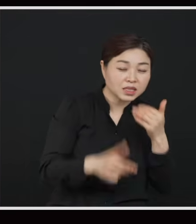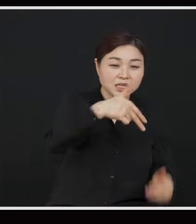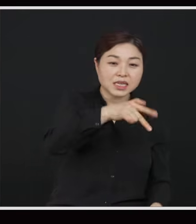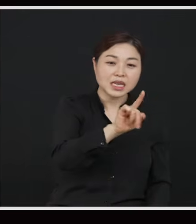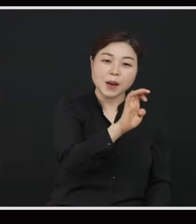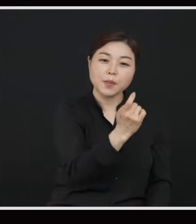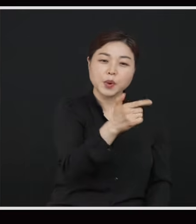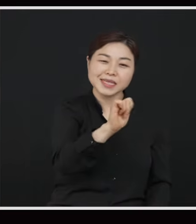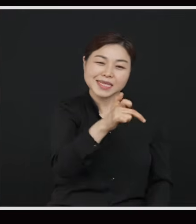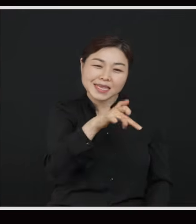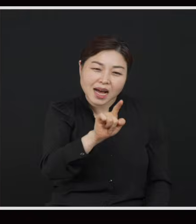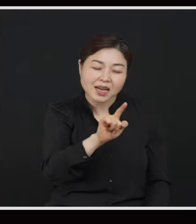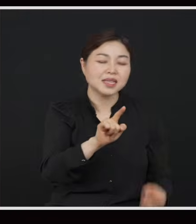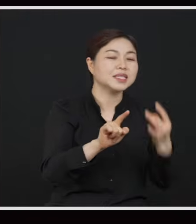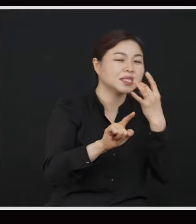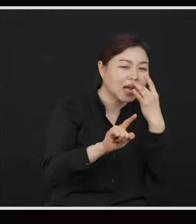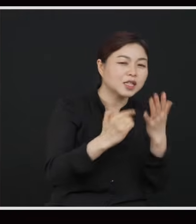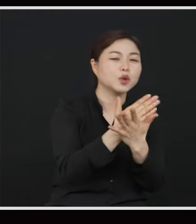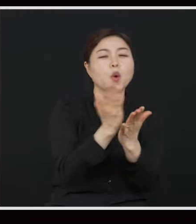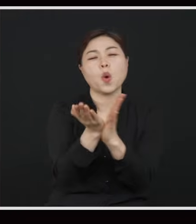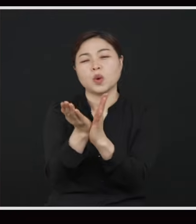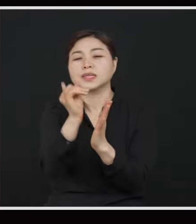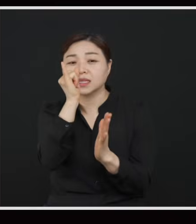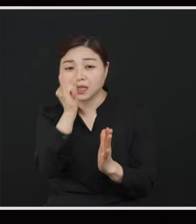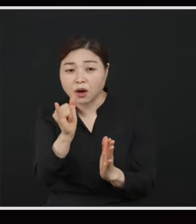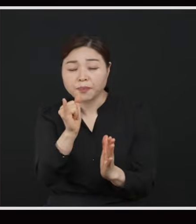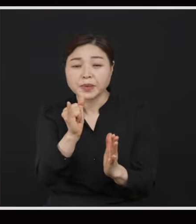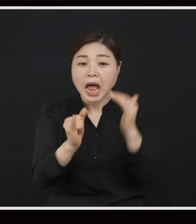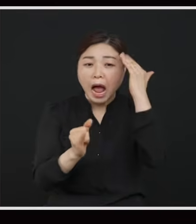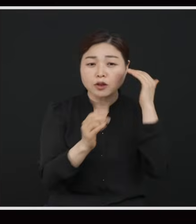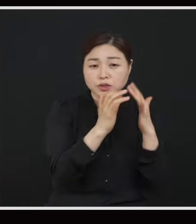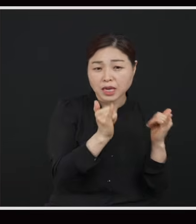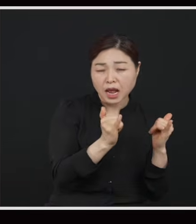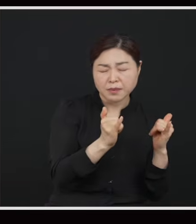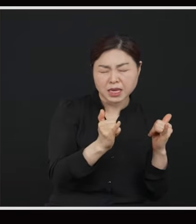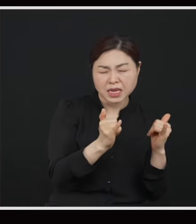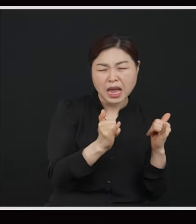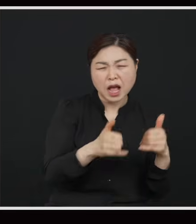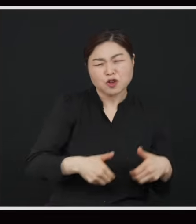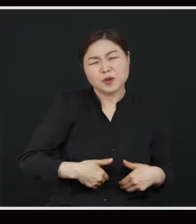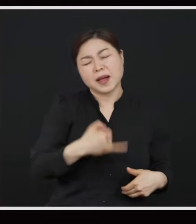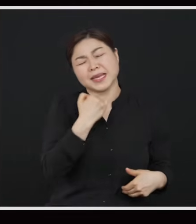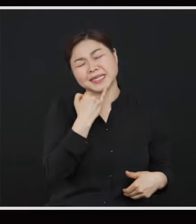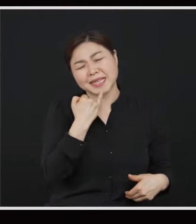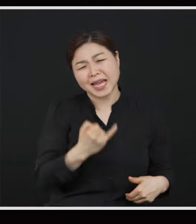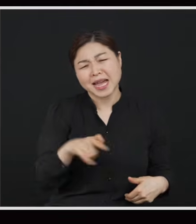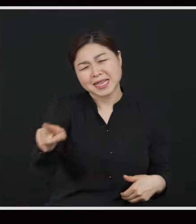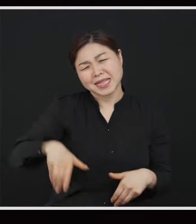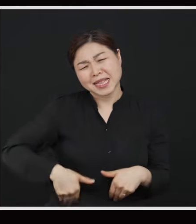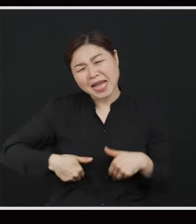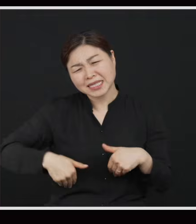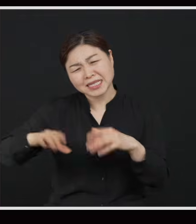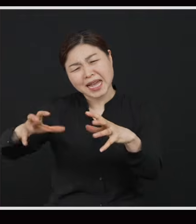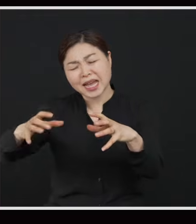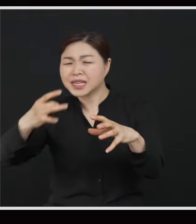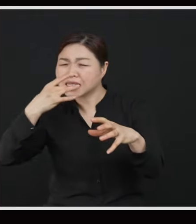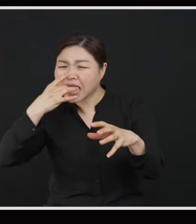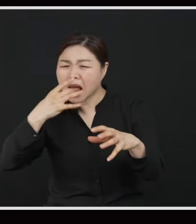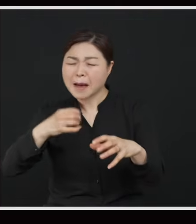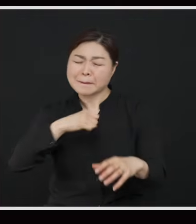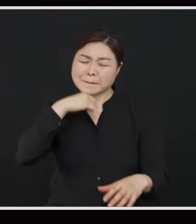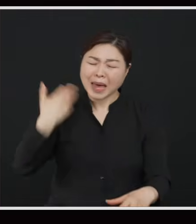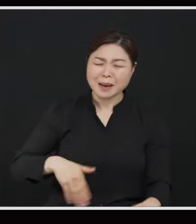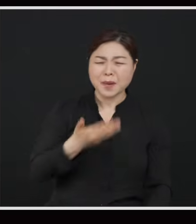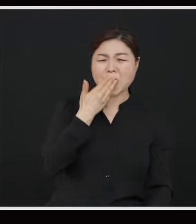그 자포니카라고 불리는 쌀이 있는데, 한국 사람들이 굶으면 굶었지 남방계 쌀 못 먹는다고